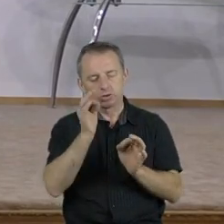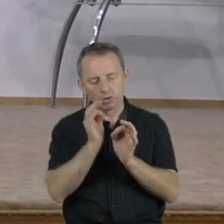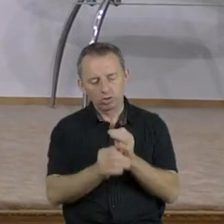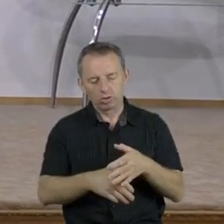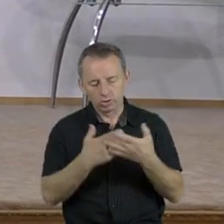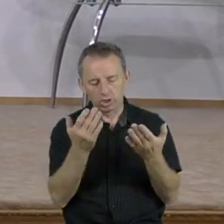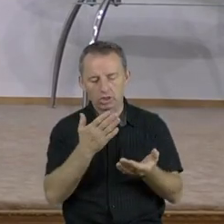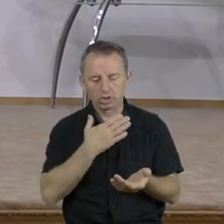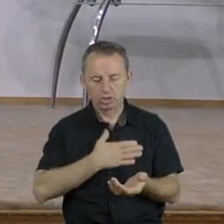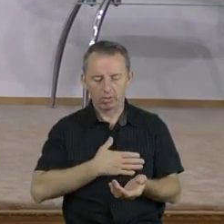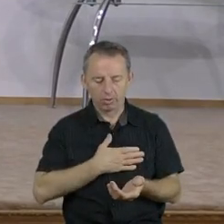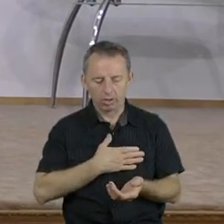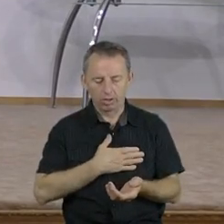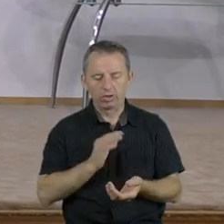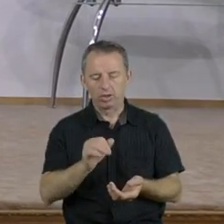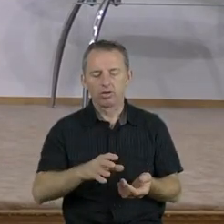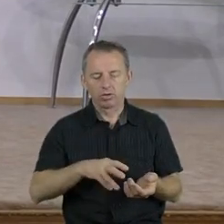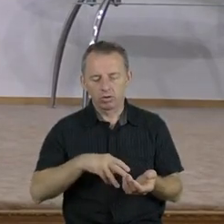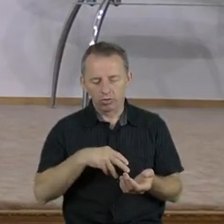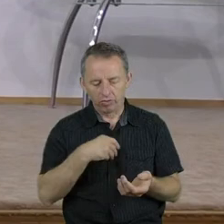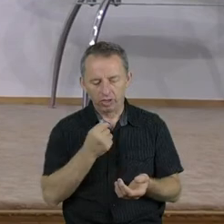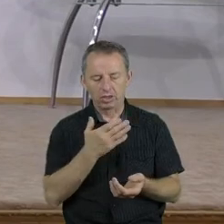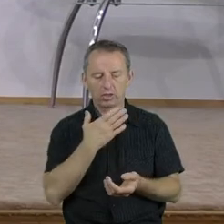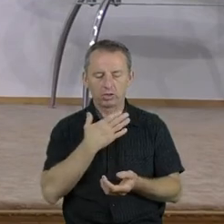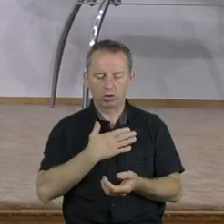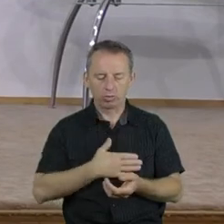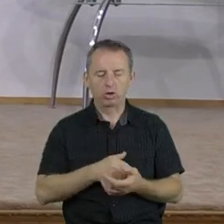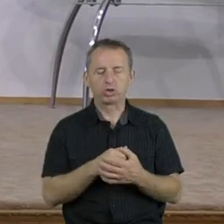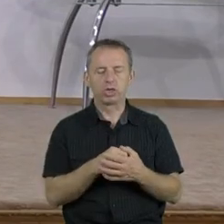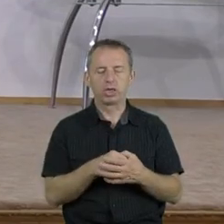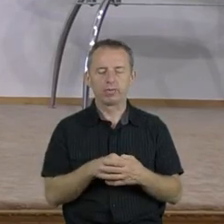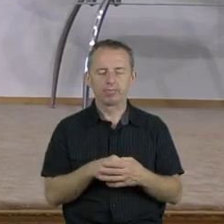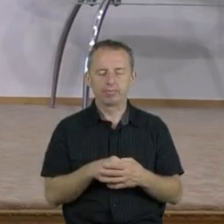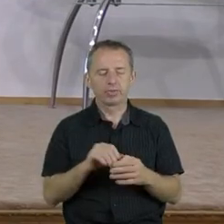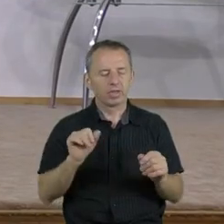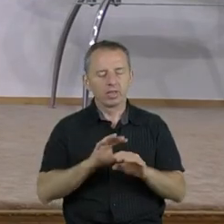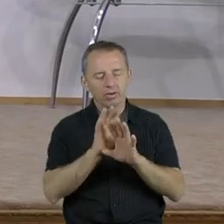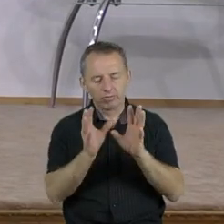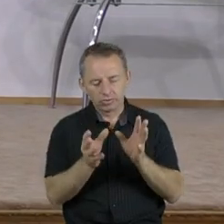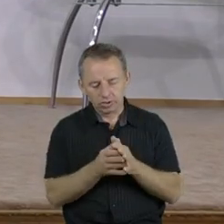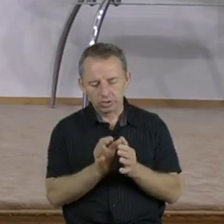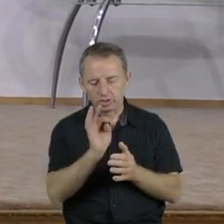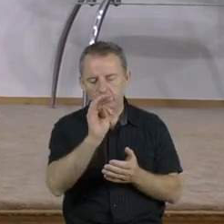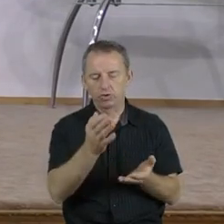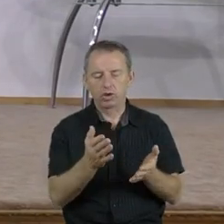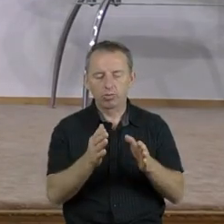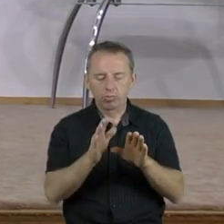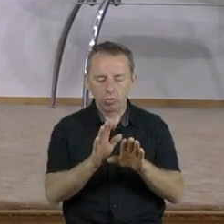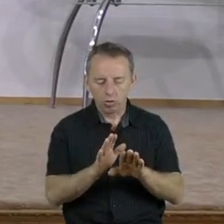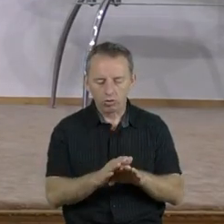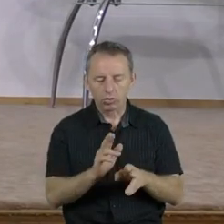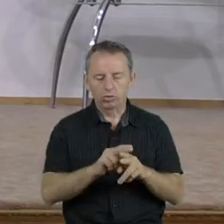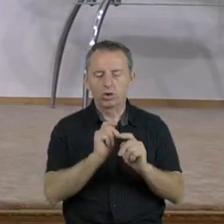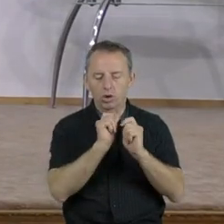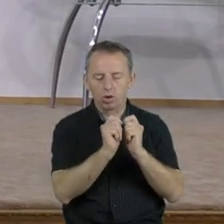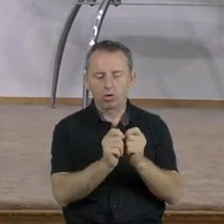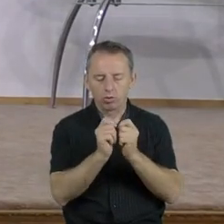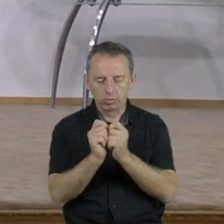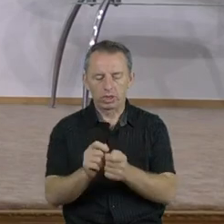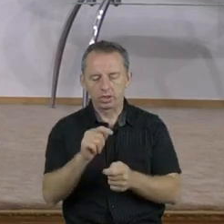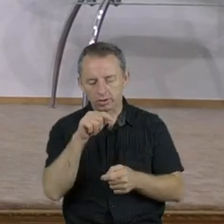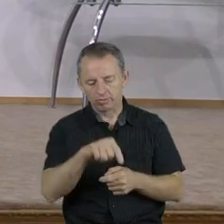dniu Twoim świętym, sobotnim, za wszystkie błogosławieństwa, jakimi nas obdarzyłeś w tym